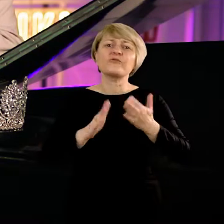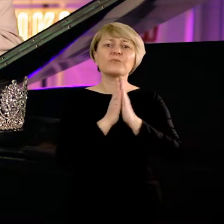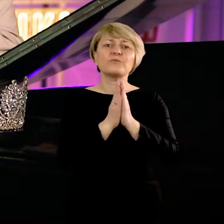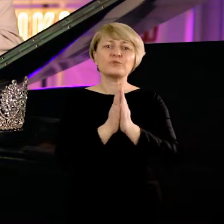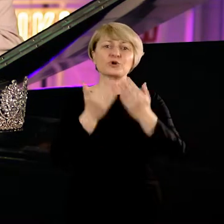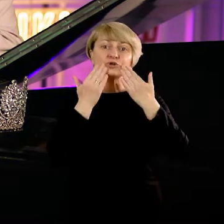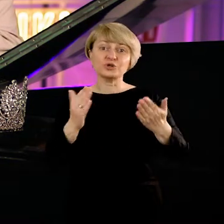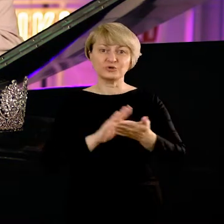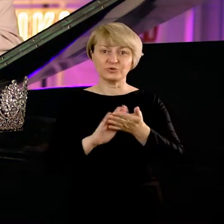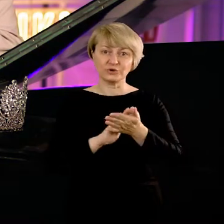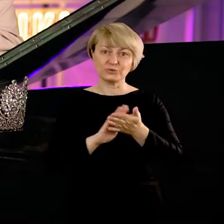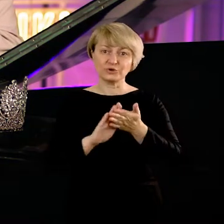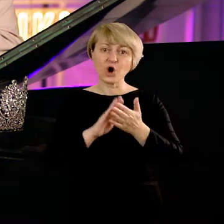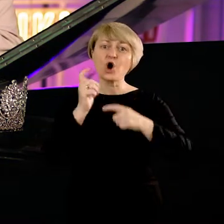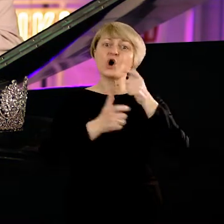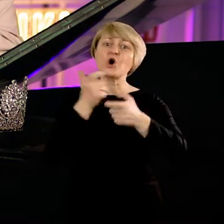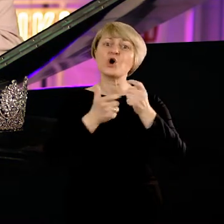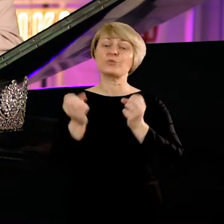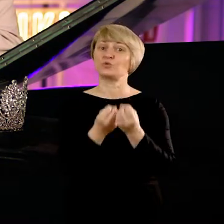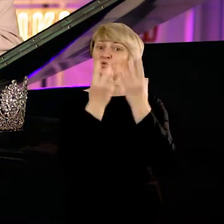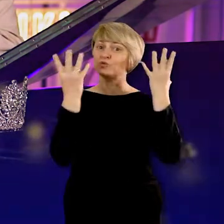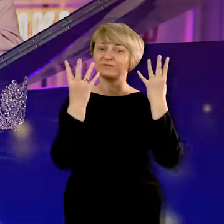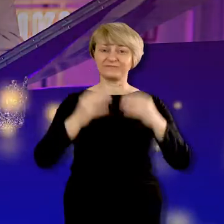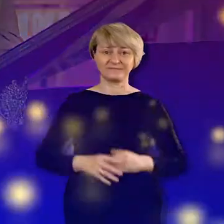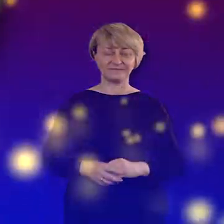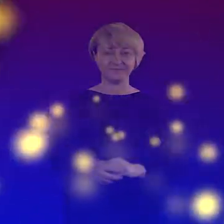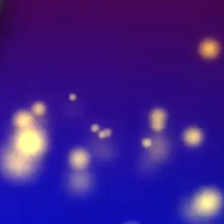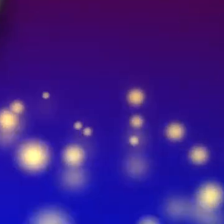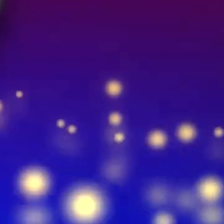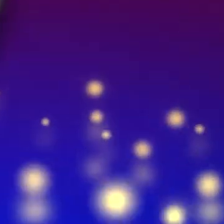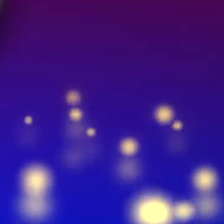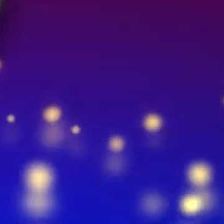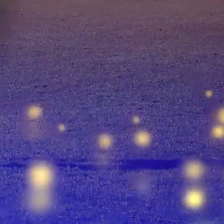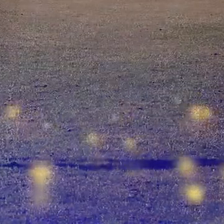Wybaczam, proszę, dziękuję, przepraszam. Potrafią czynić cuda.